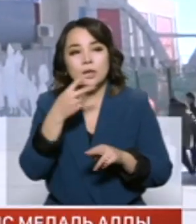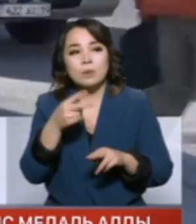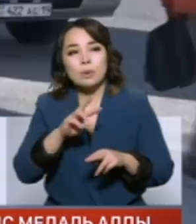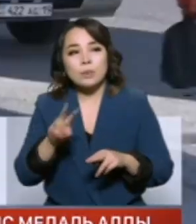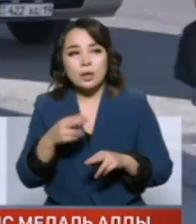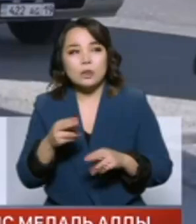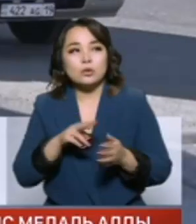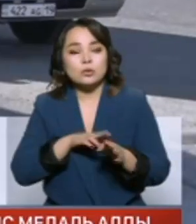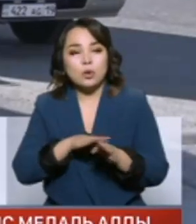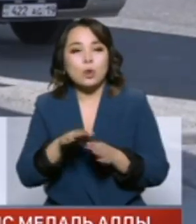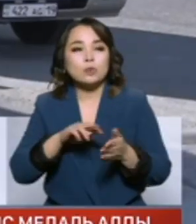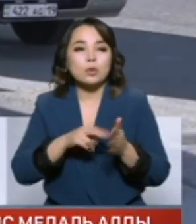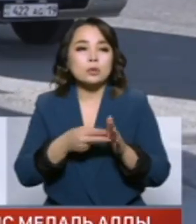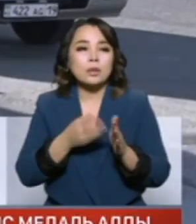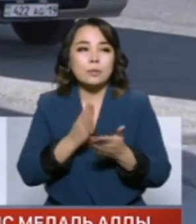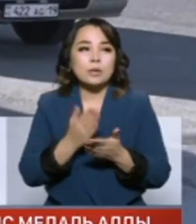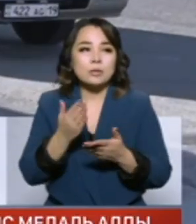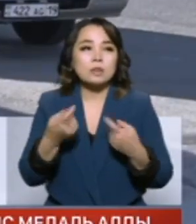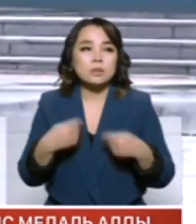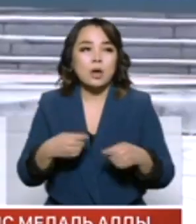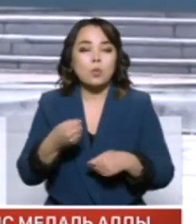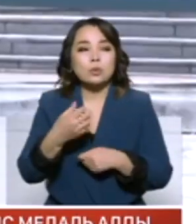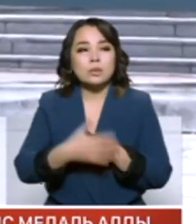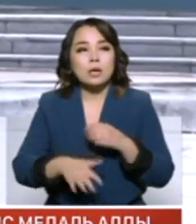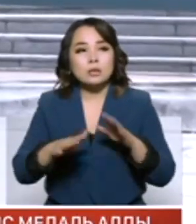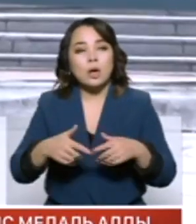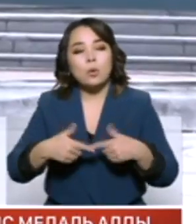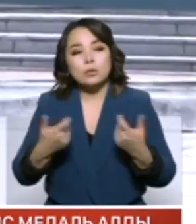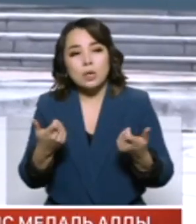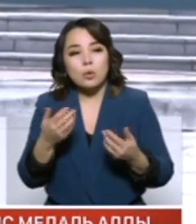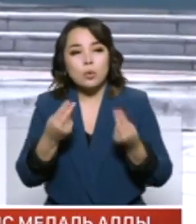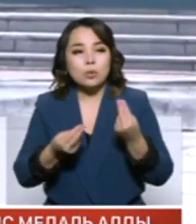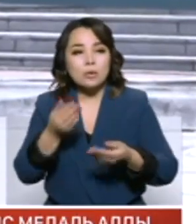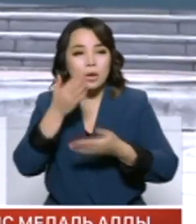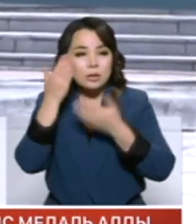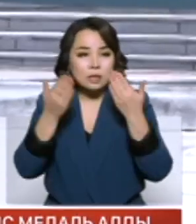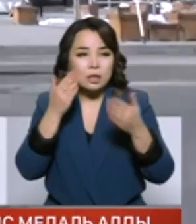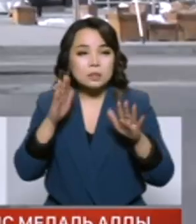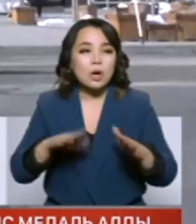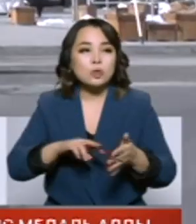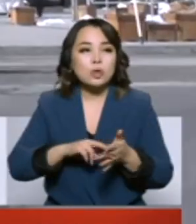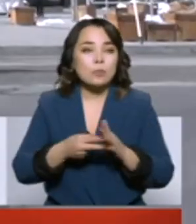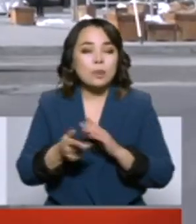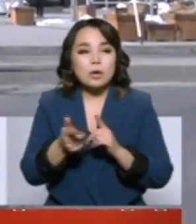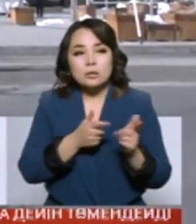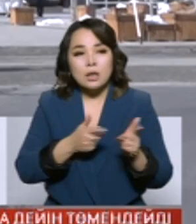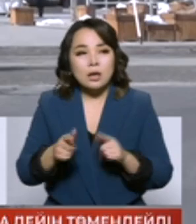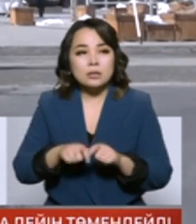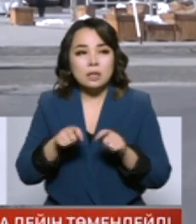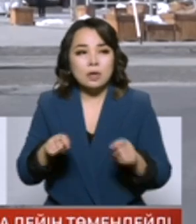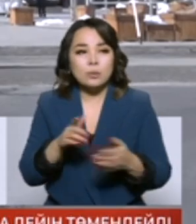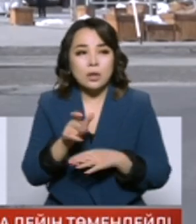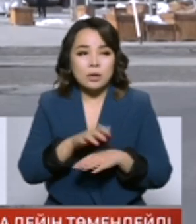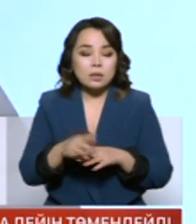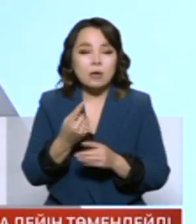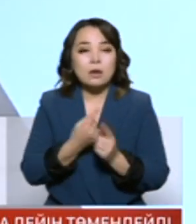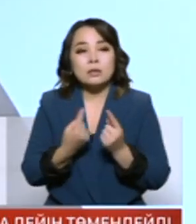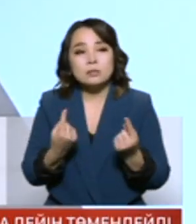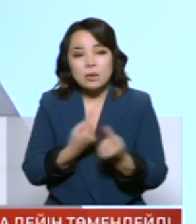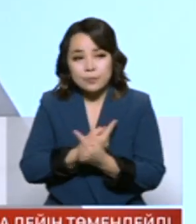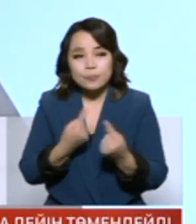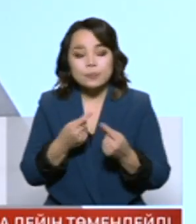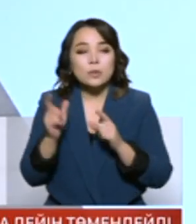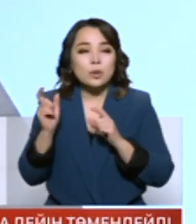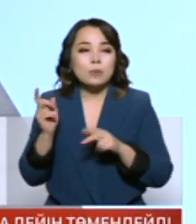9 жобасы жүзеге аспақ. Негізінен сауда орталықтары, қонақ үй, ойын-сауық кешендерін салу жоспарланған. Мұнан бөлек халықтың кіріп шығуы және